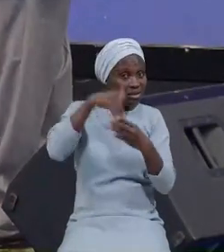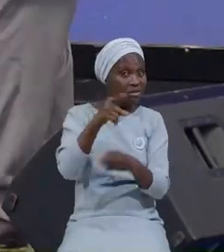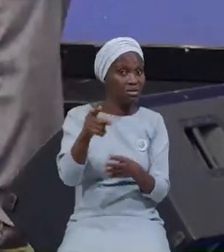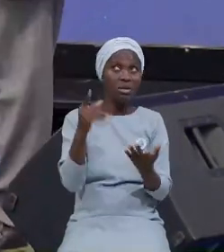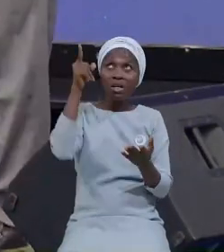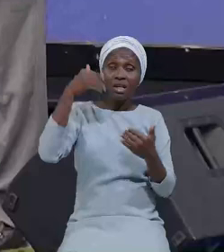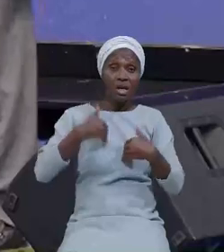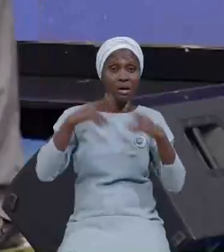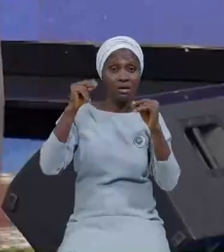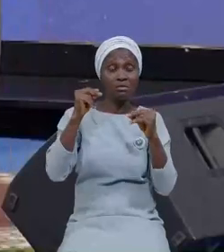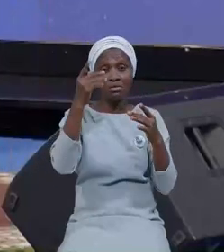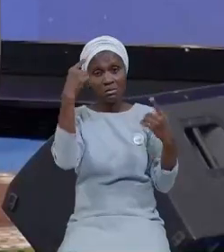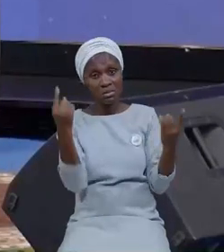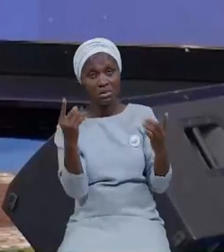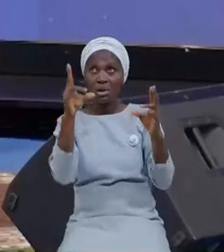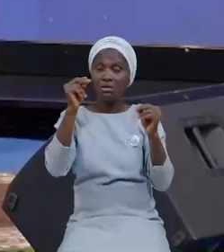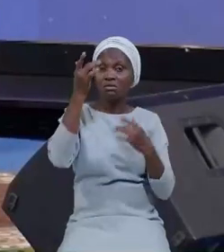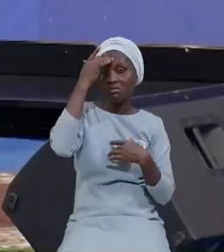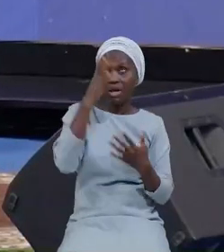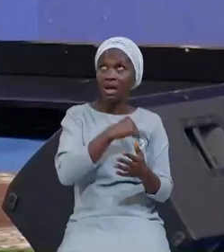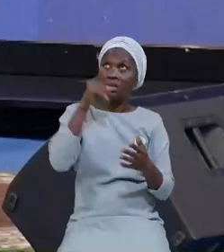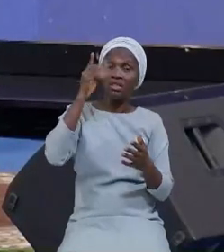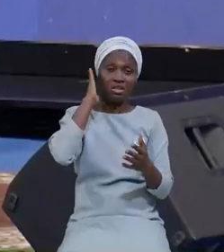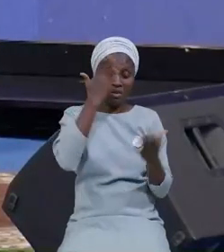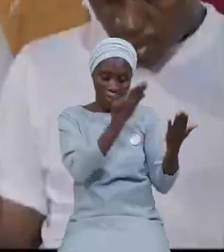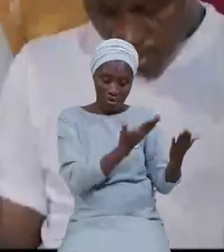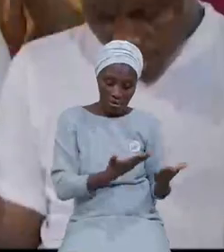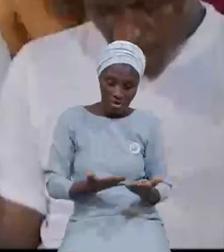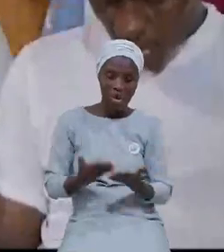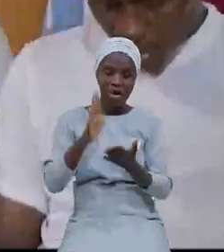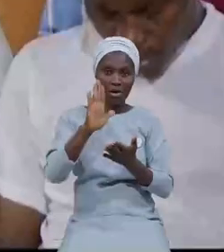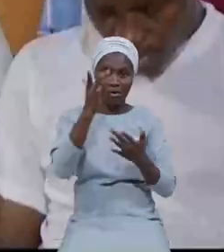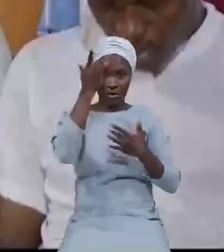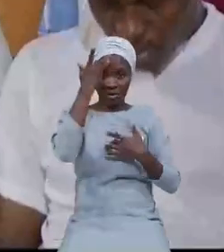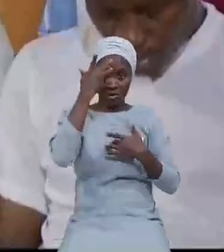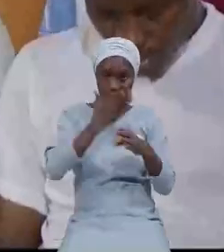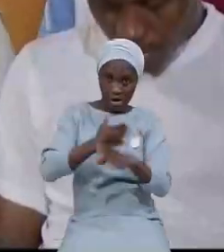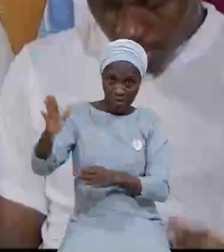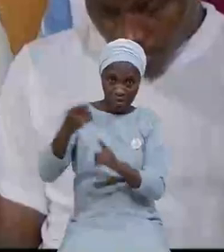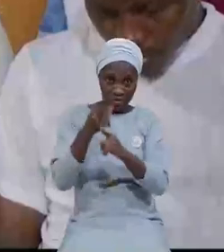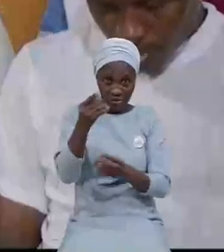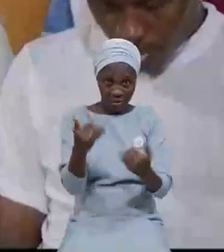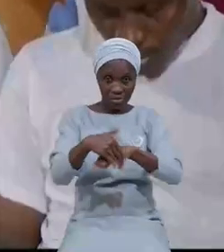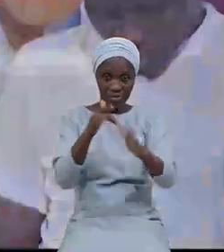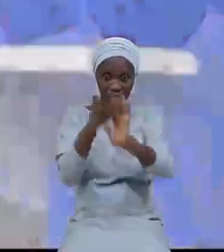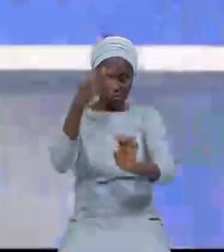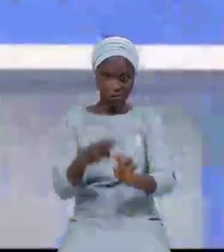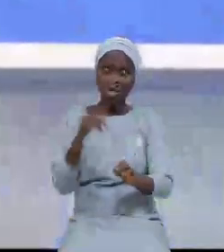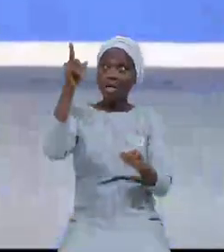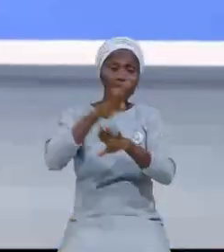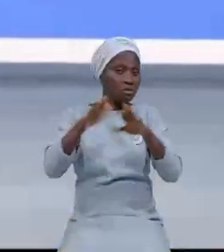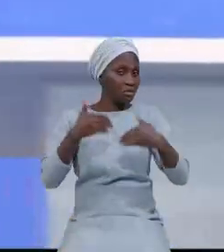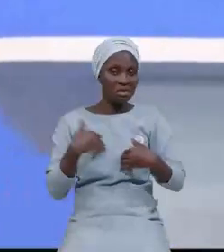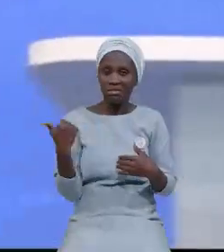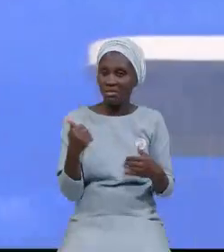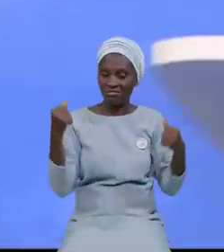il n'avait pas de péché il n'avait pas de maladie et il va porter tes maladiie ce soir il n'avait